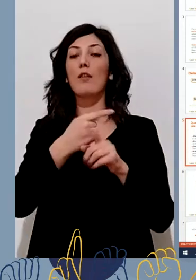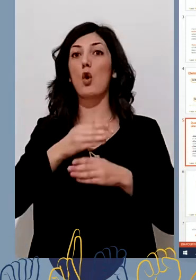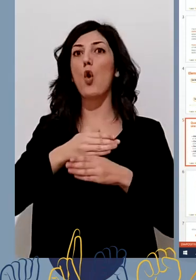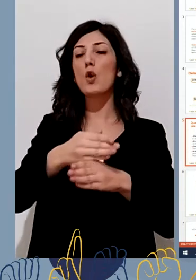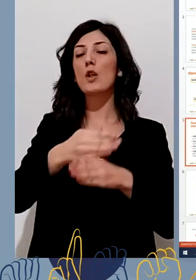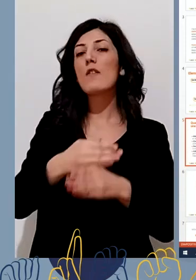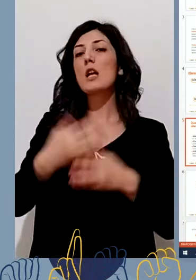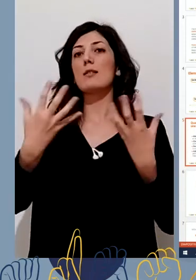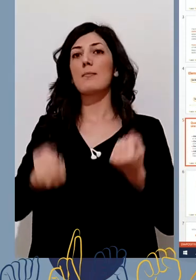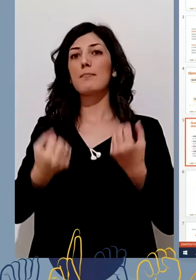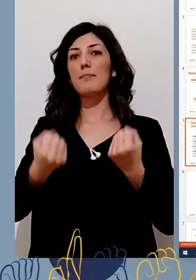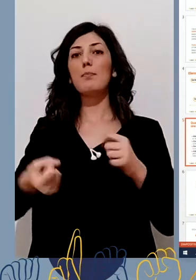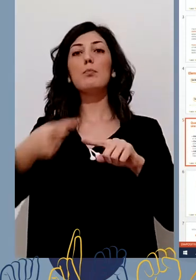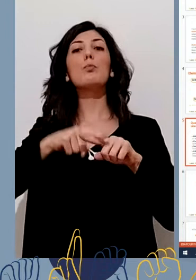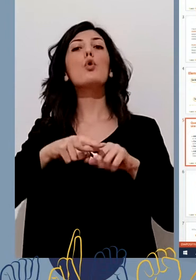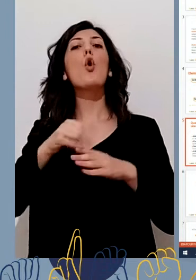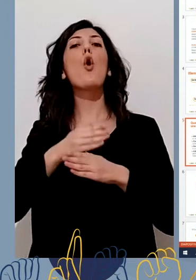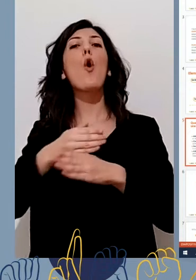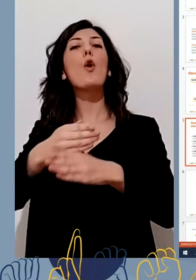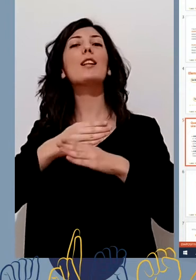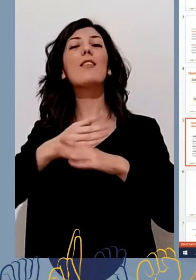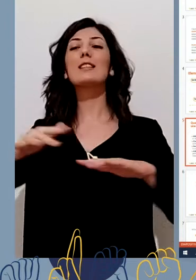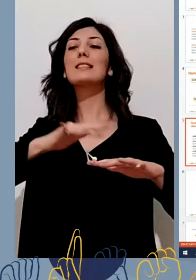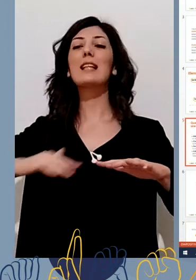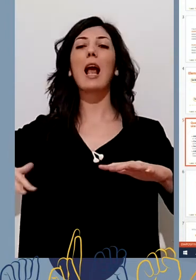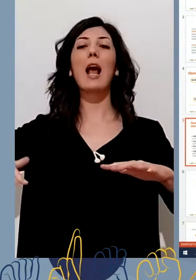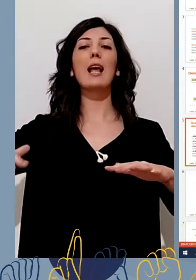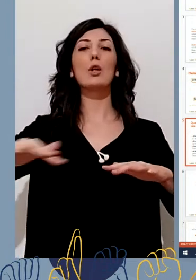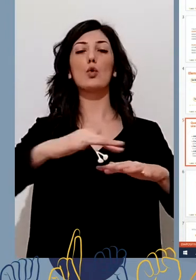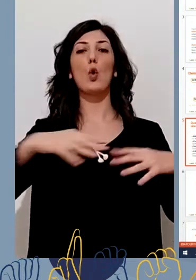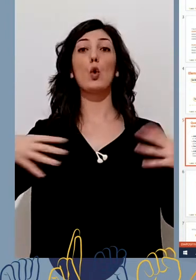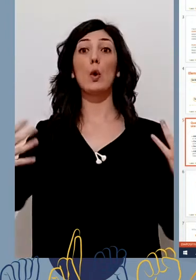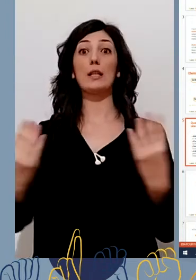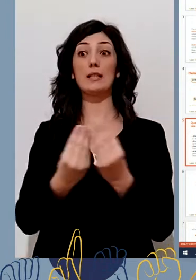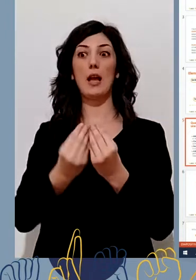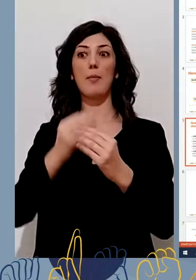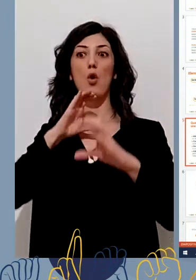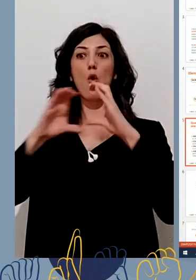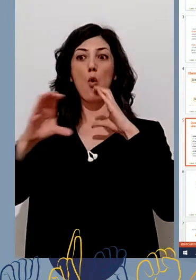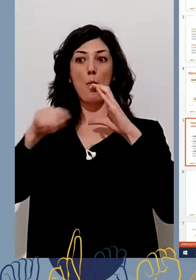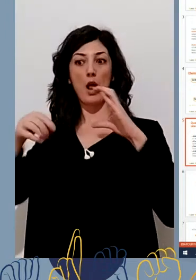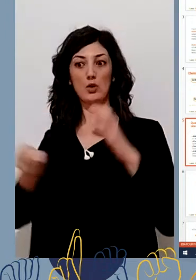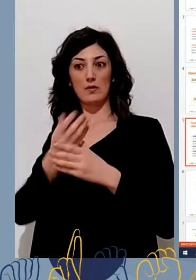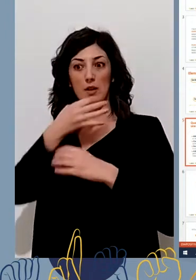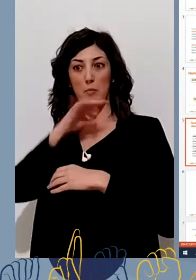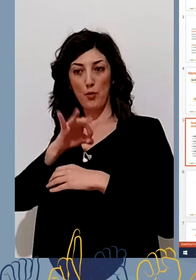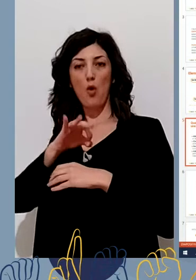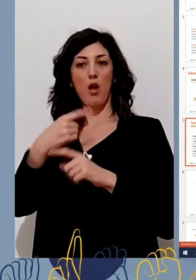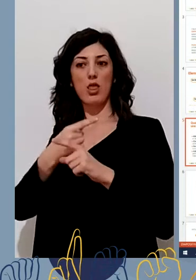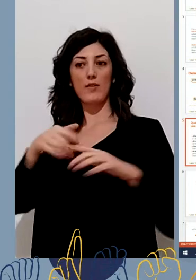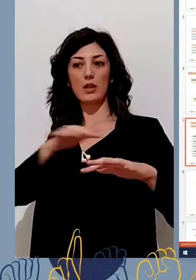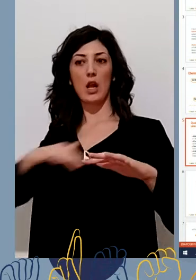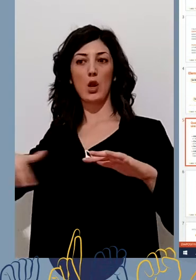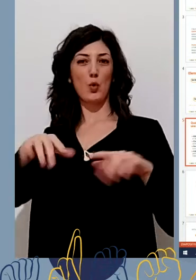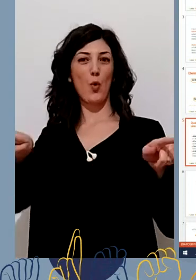un territorio comune dove la comunicazione si può sviluppare. In questo caso, imparare la lingua